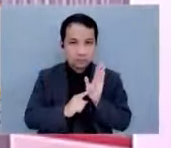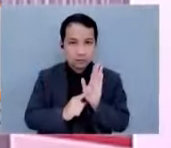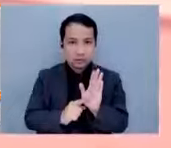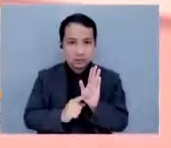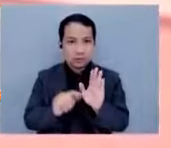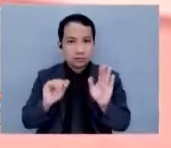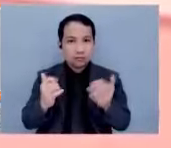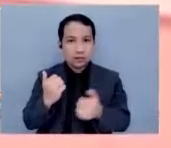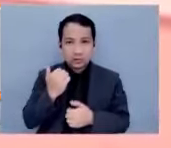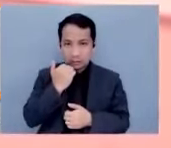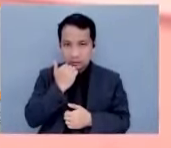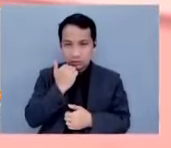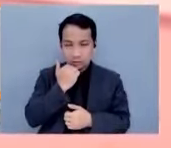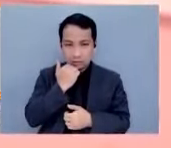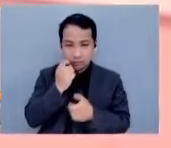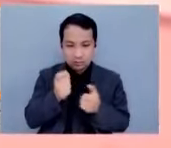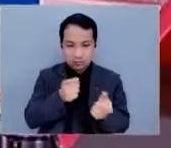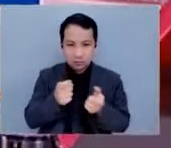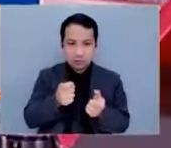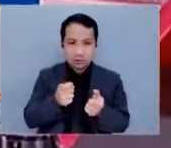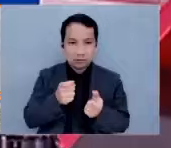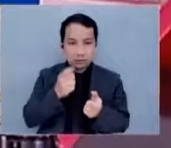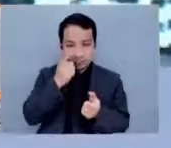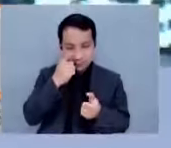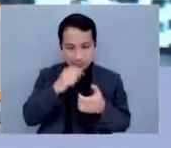nangyayaring pagmamanipula sa resulta nito.